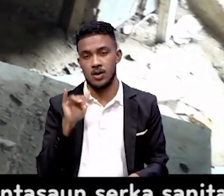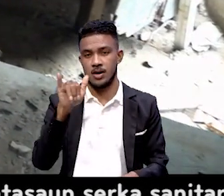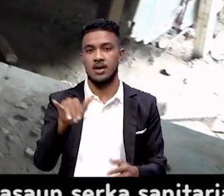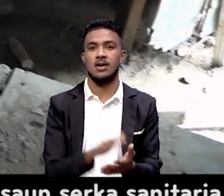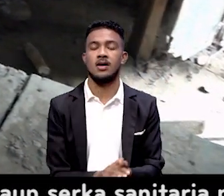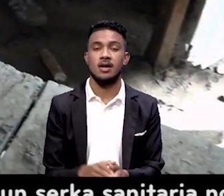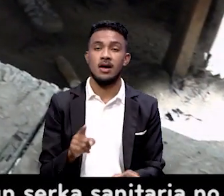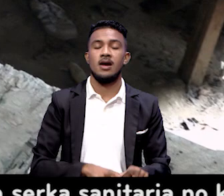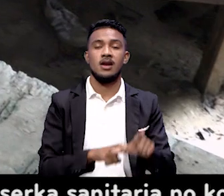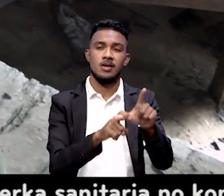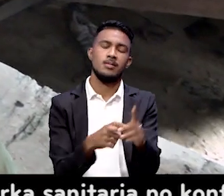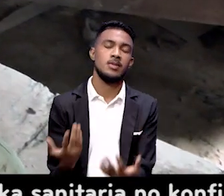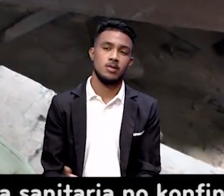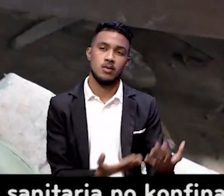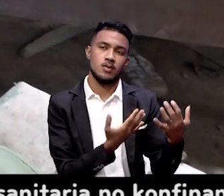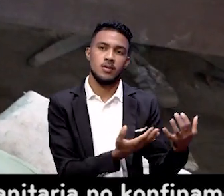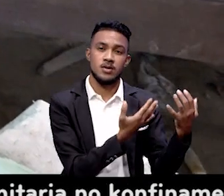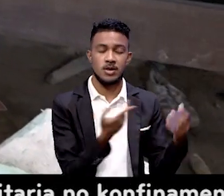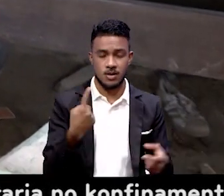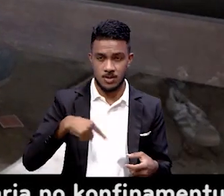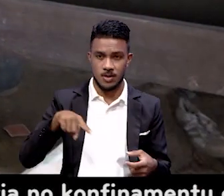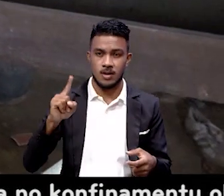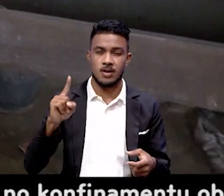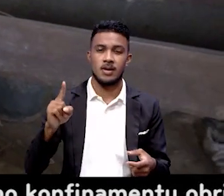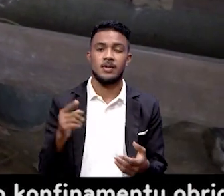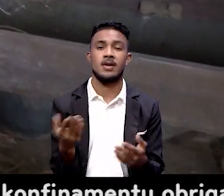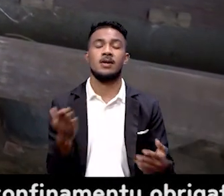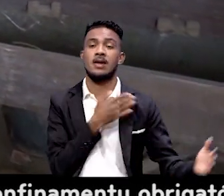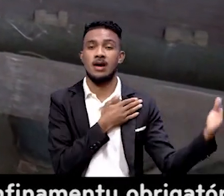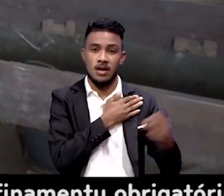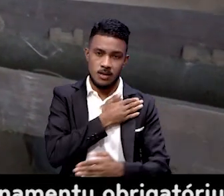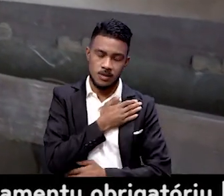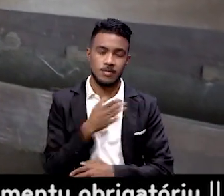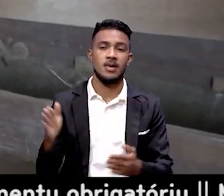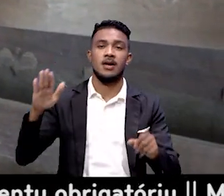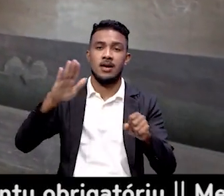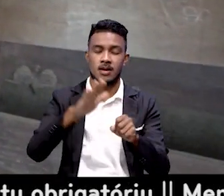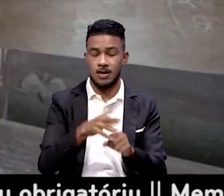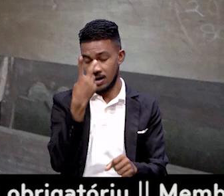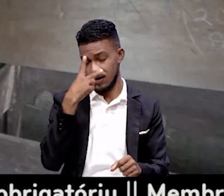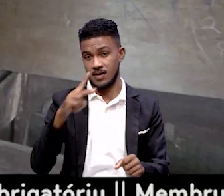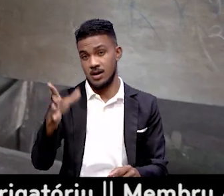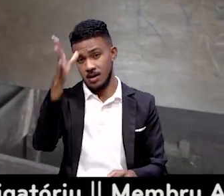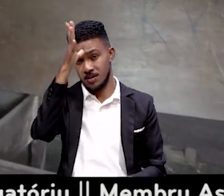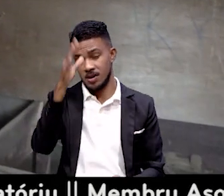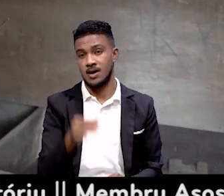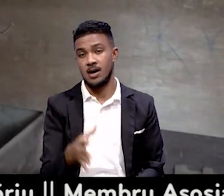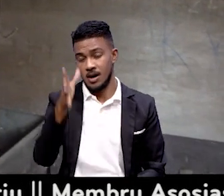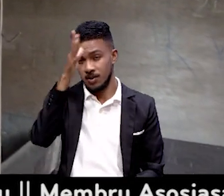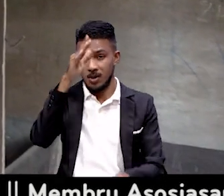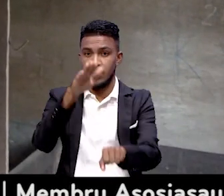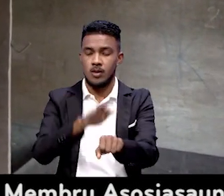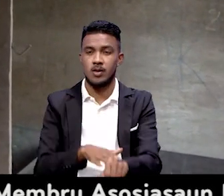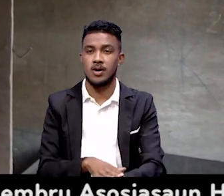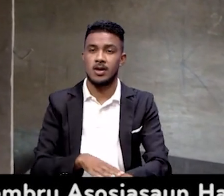ne ba tau hela ne de no tur te no taka te manta no hete de ne. Apa hare kale apa? Apa dia na apa polo dia be? Raita